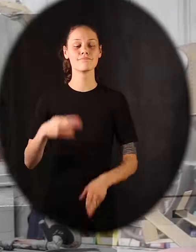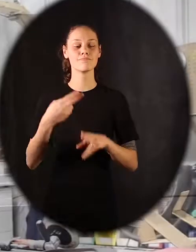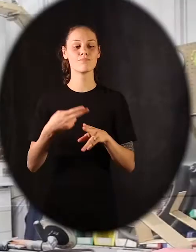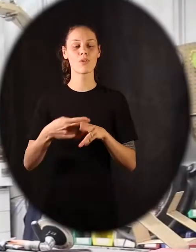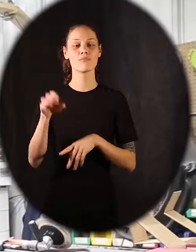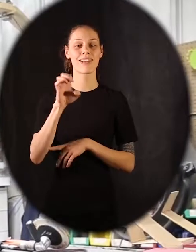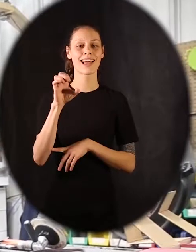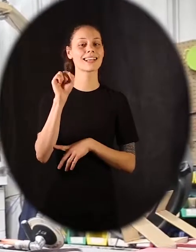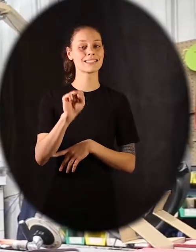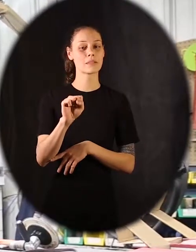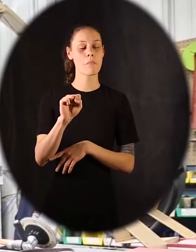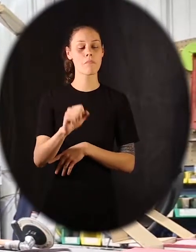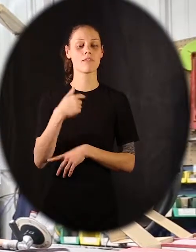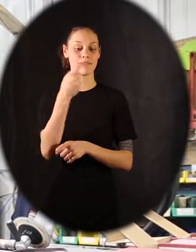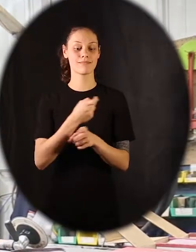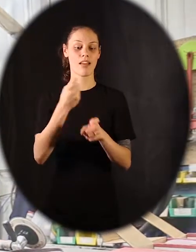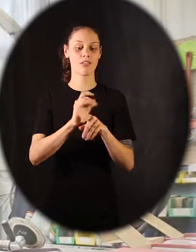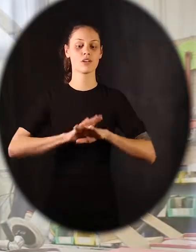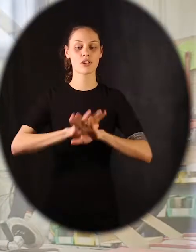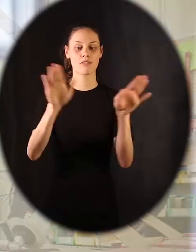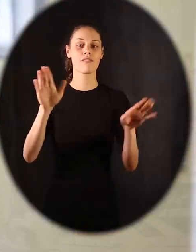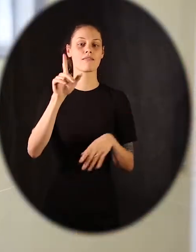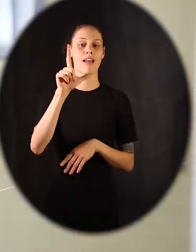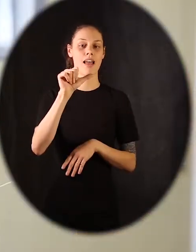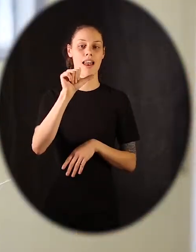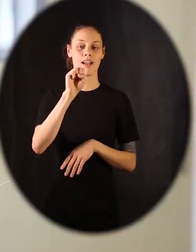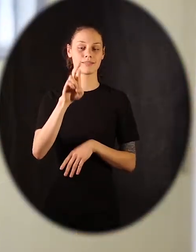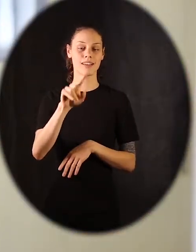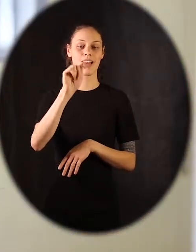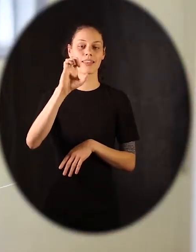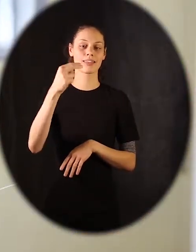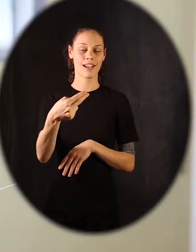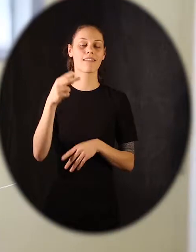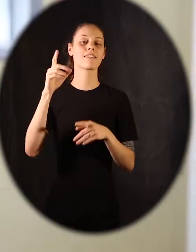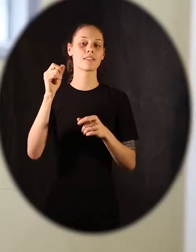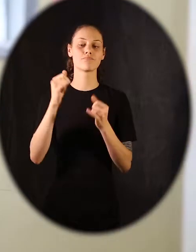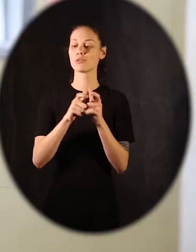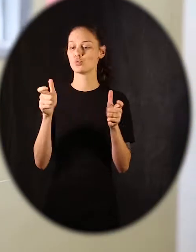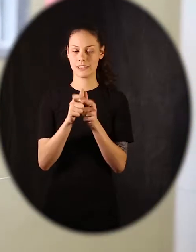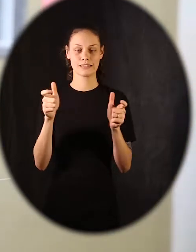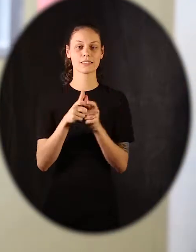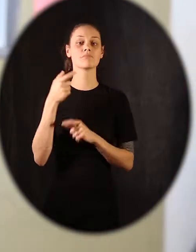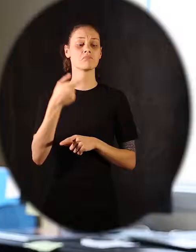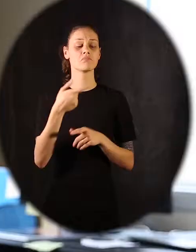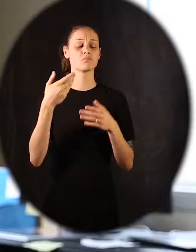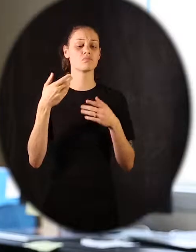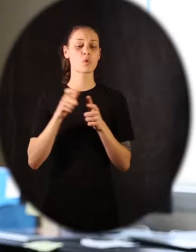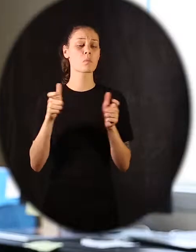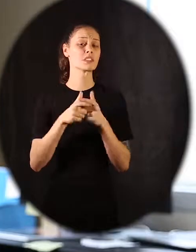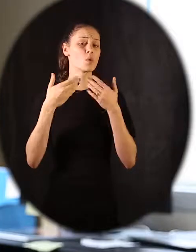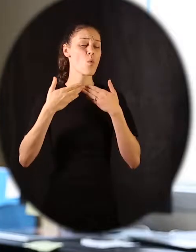Mon nom est Éric Simard. Je suis directeur général chez LaserTech Industries. L'entreprise LaserTech est une entreprise très ouverte.